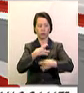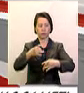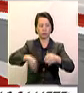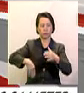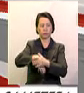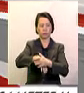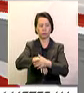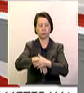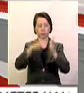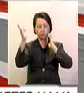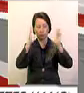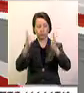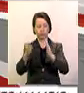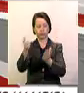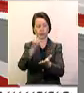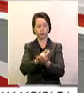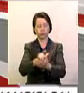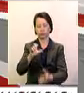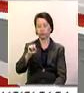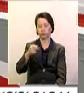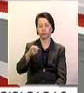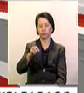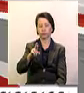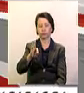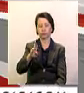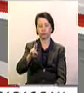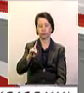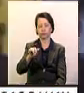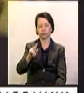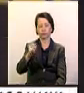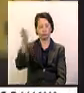bola sepak negara. Laporan Syarifuddin Arsyad.